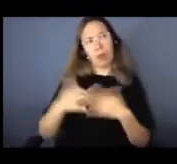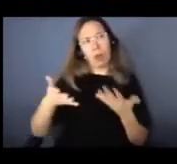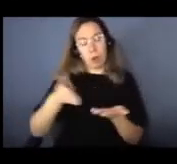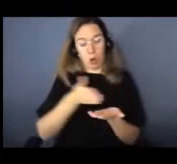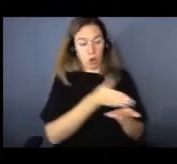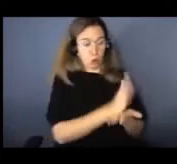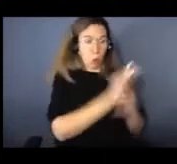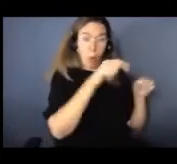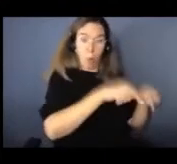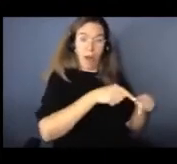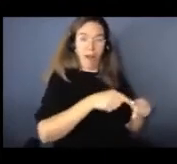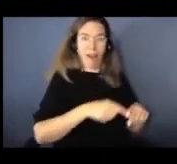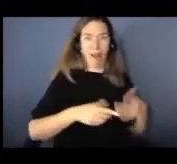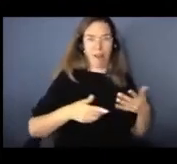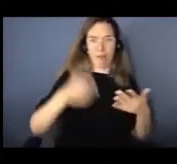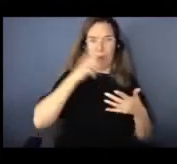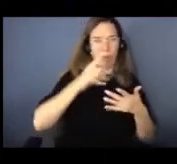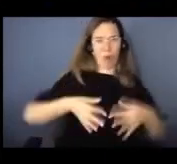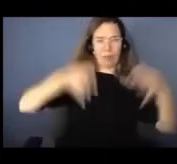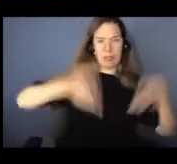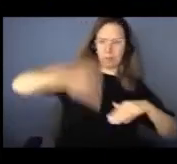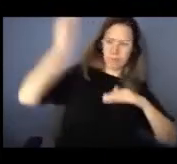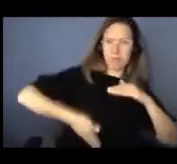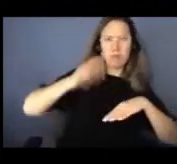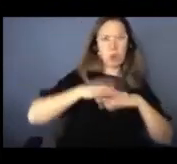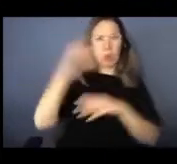pas trancher le débat philosophique, mais peut-être pourrait